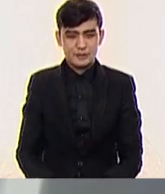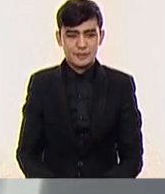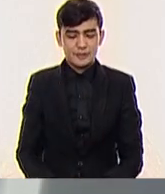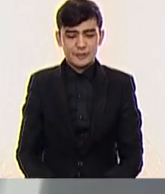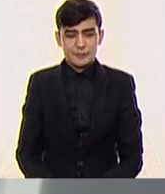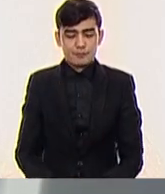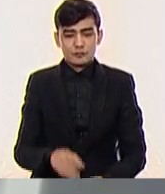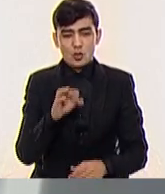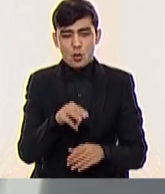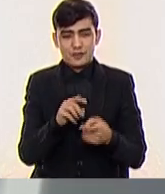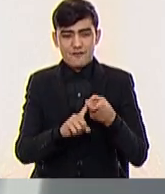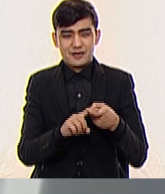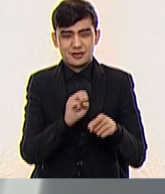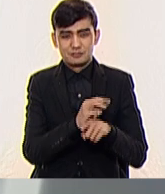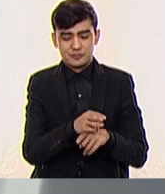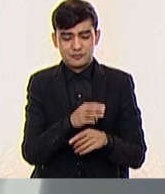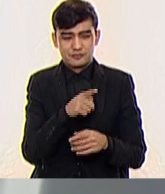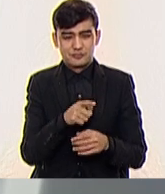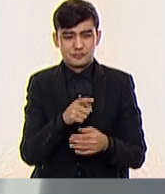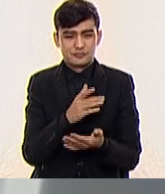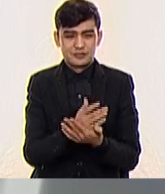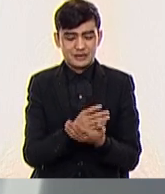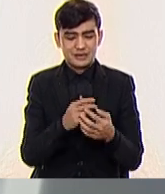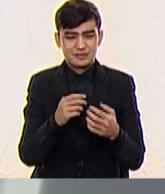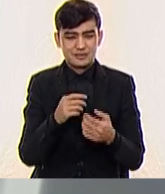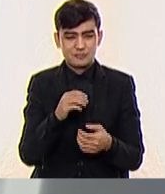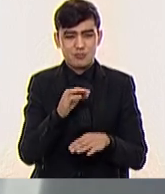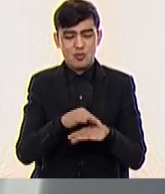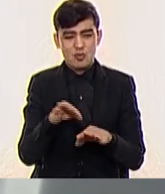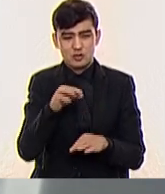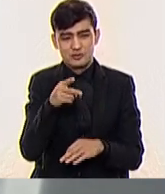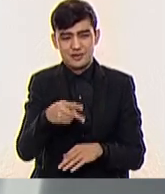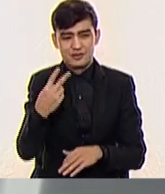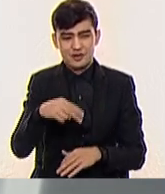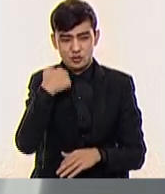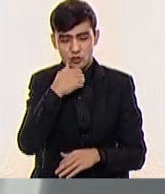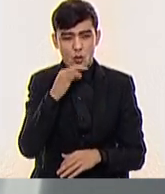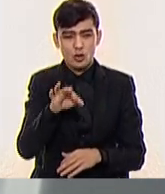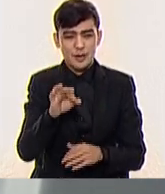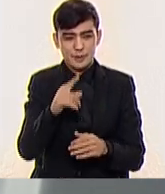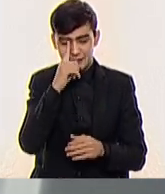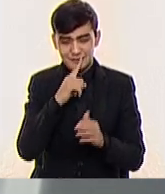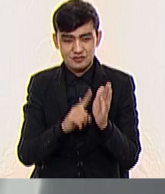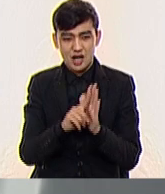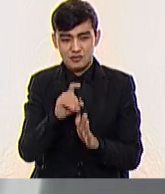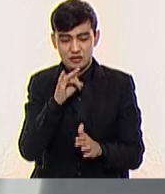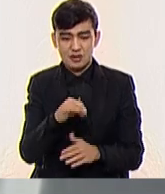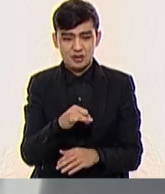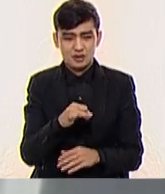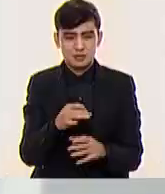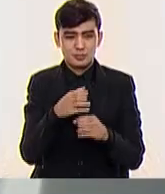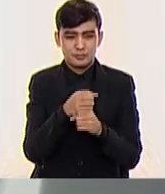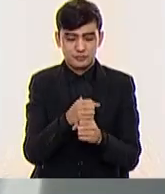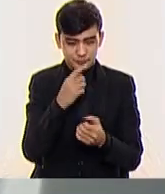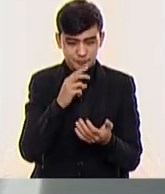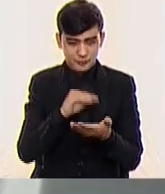Коронавирустық инфекция теріс нәтижесі бойынша аурушаңдық 2020 жылғы қазан айынан бастап төмендеу